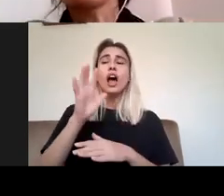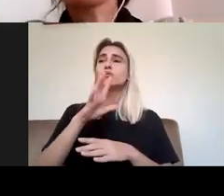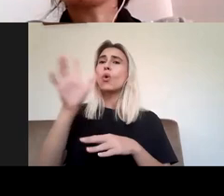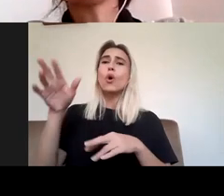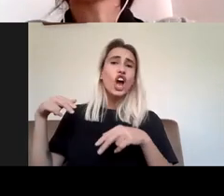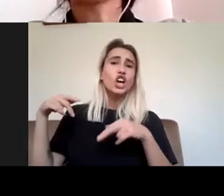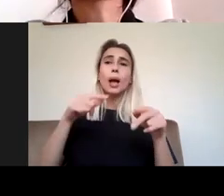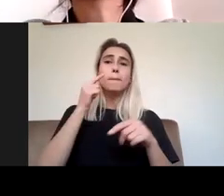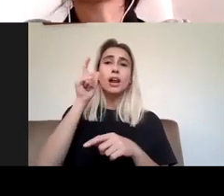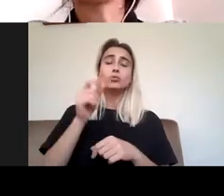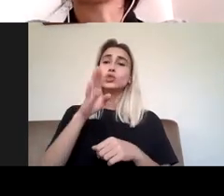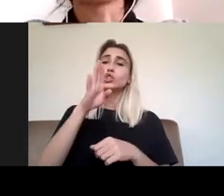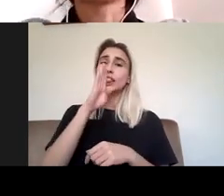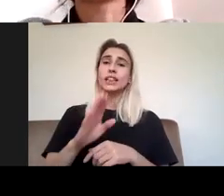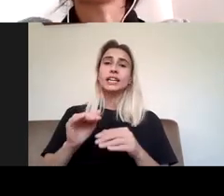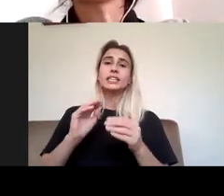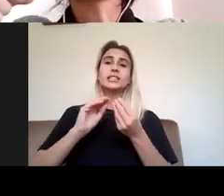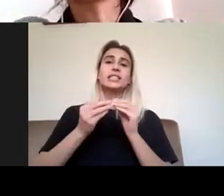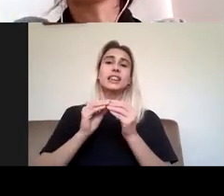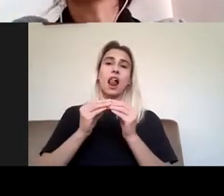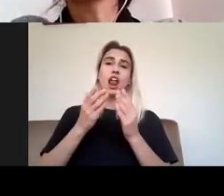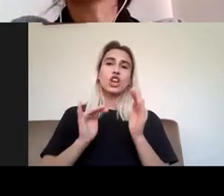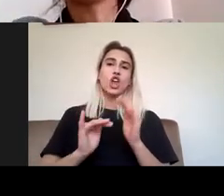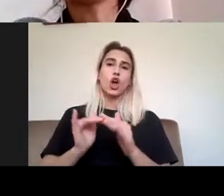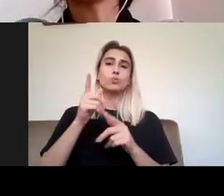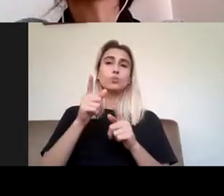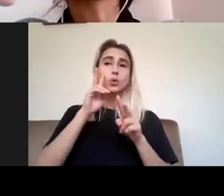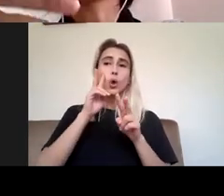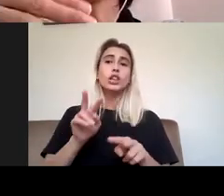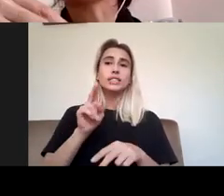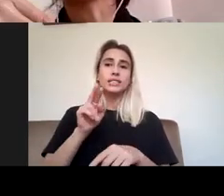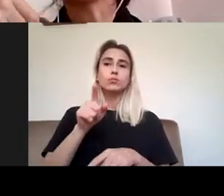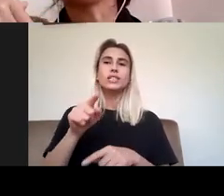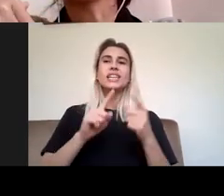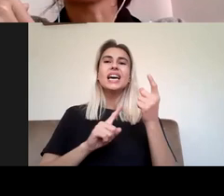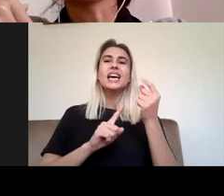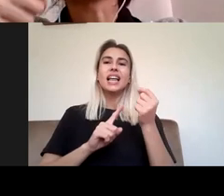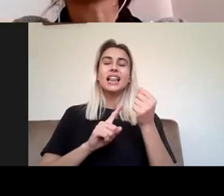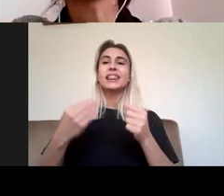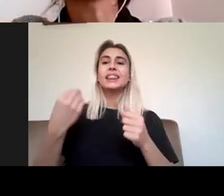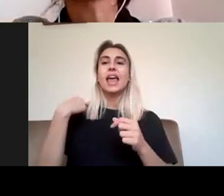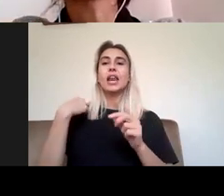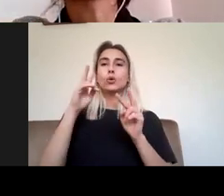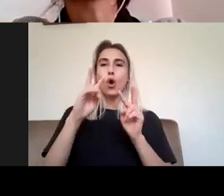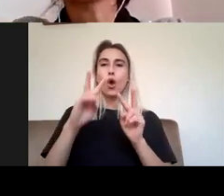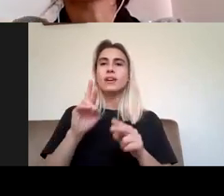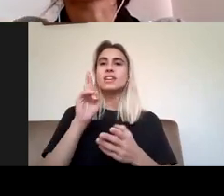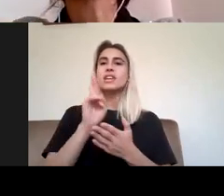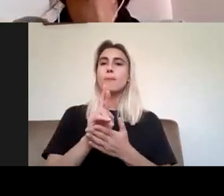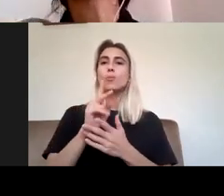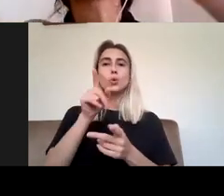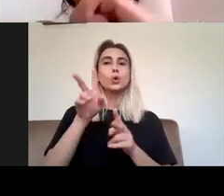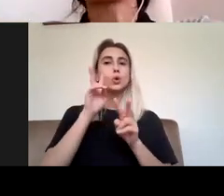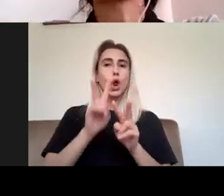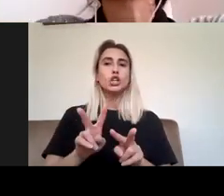anda ciddi sıkıntılar yaşıyor. Zaten burada da gördüğünüz gibi böyle bir istatistiği ben de yeni görüyorum ama raporun içerisinde bunu göreceksiniz.